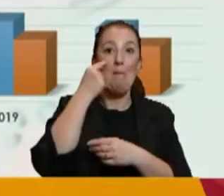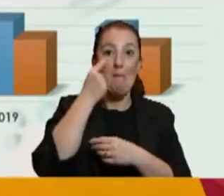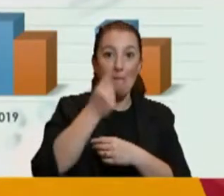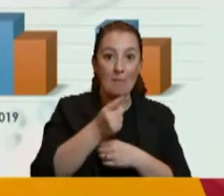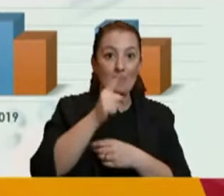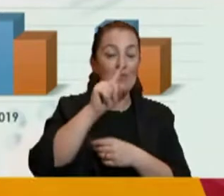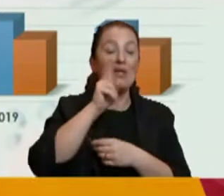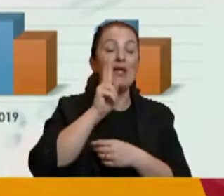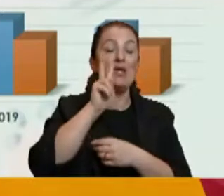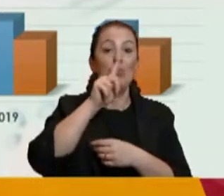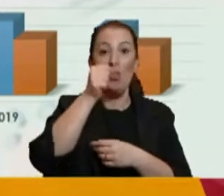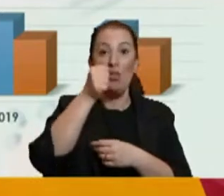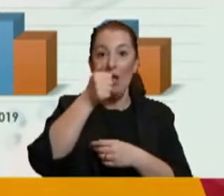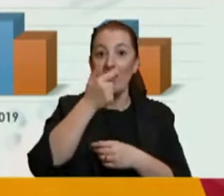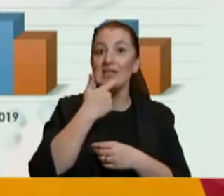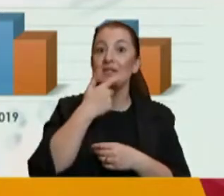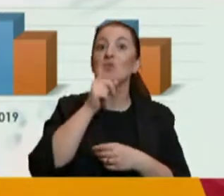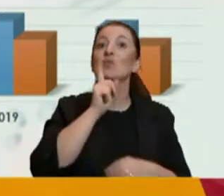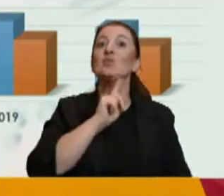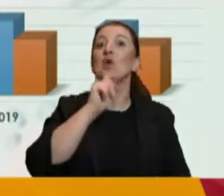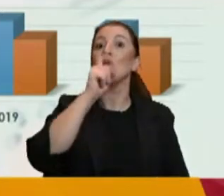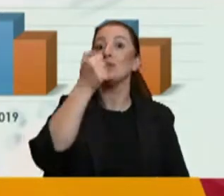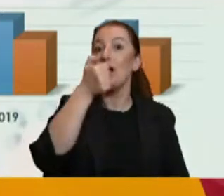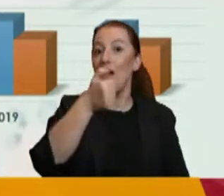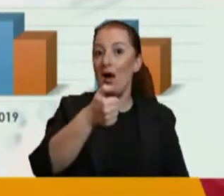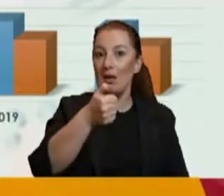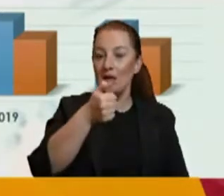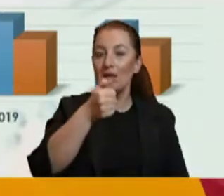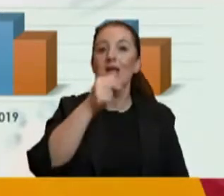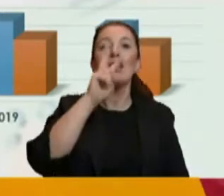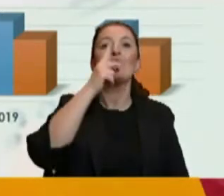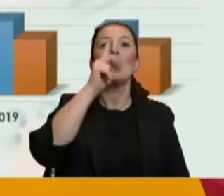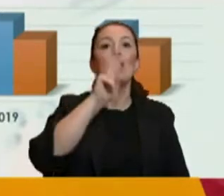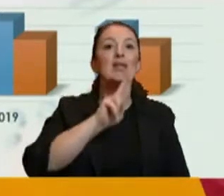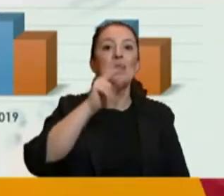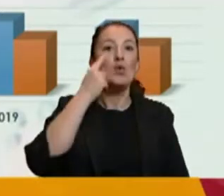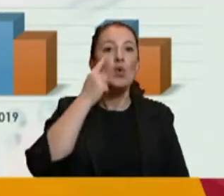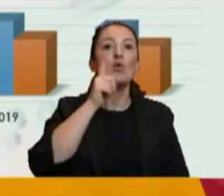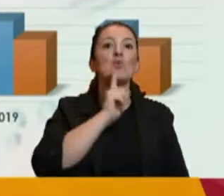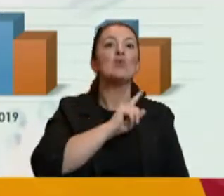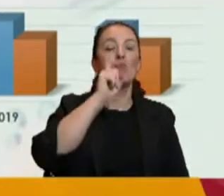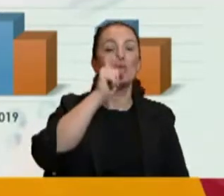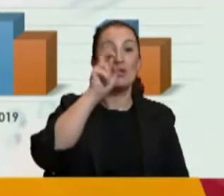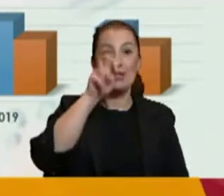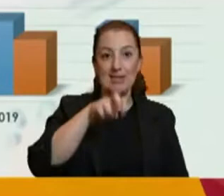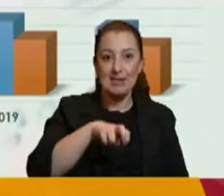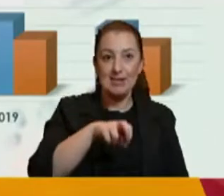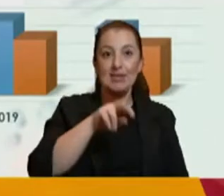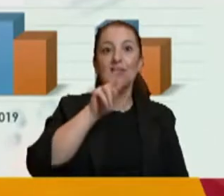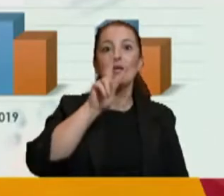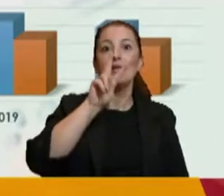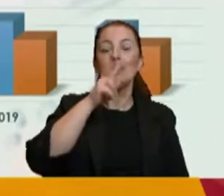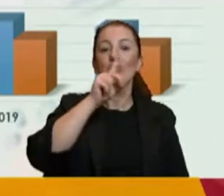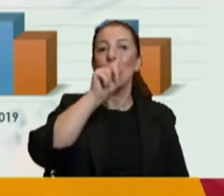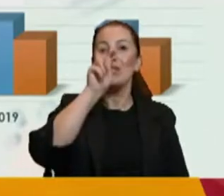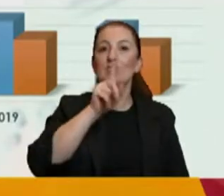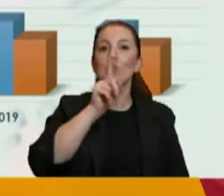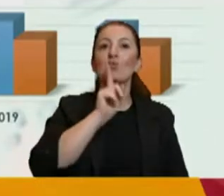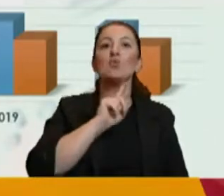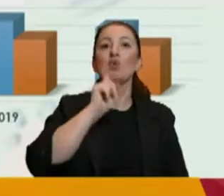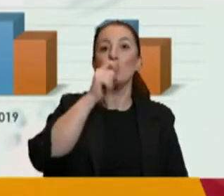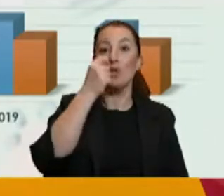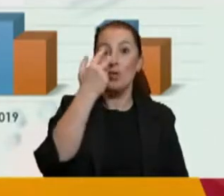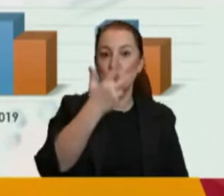2016 yılında yüzde 96 2017'de yüzde 98 2018'de yüzde